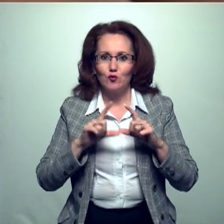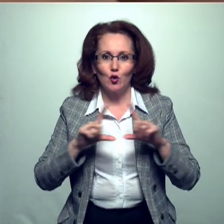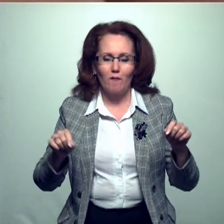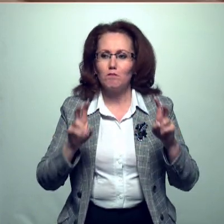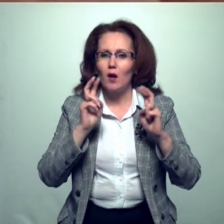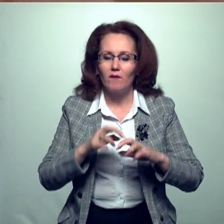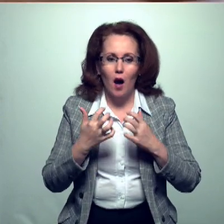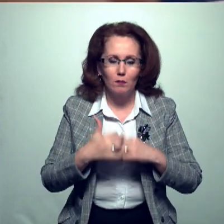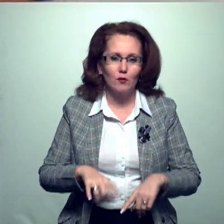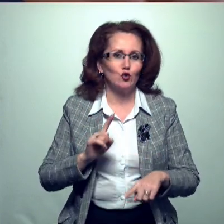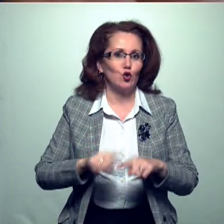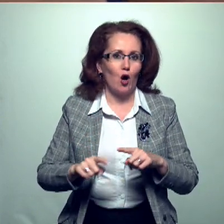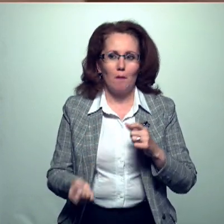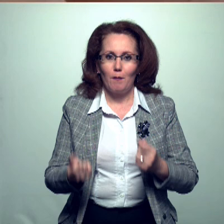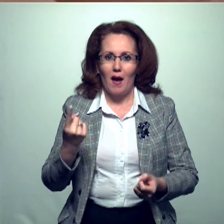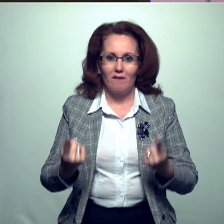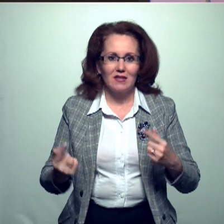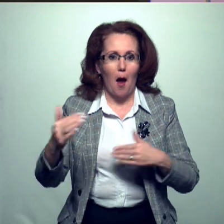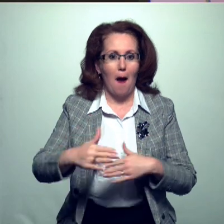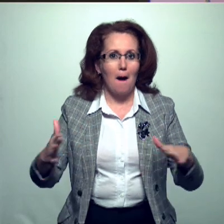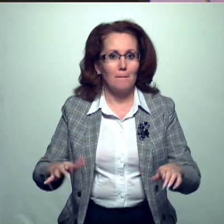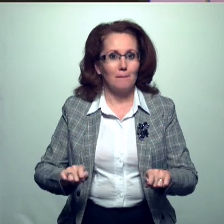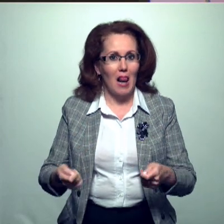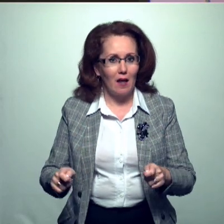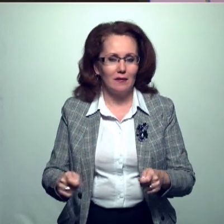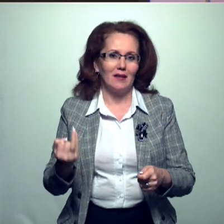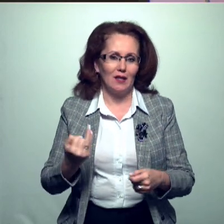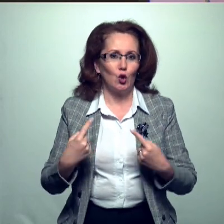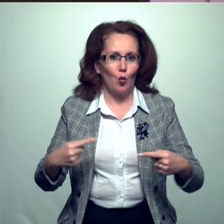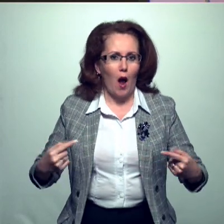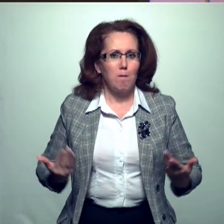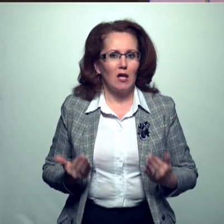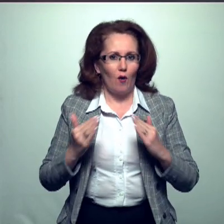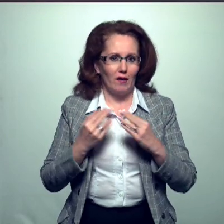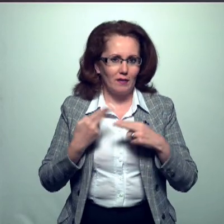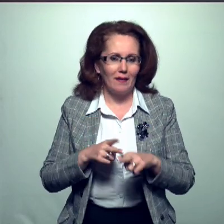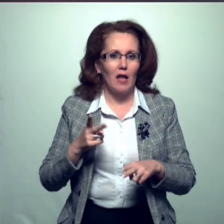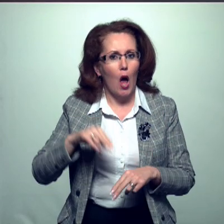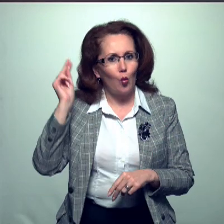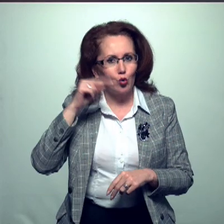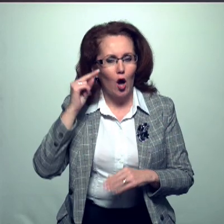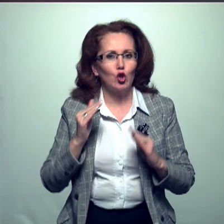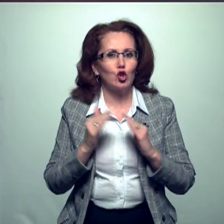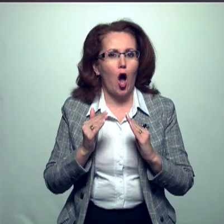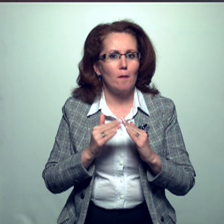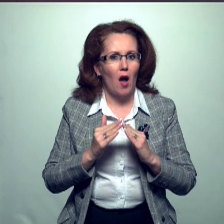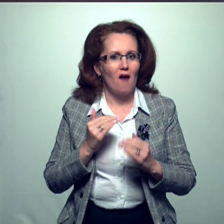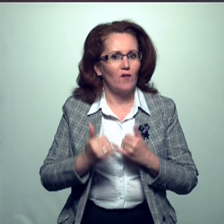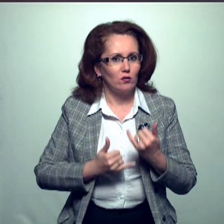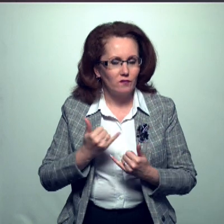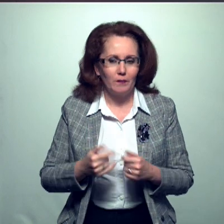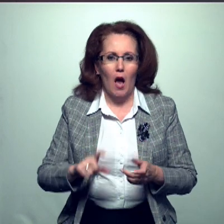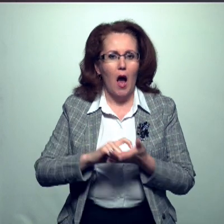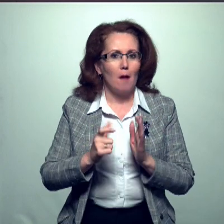оборудование. Скоро здесь появятся плиты и другая бытовая техника для уроков домоводства. Этот кабинет предназначен для